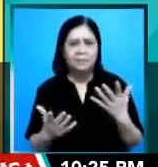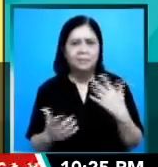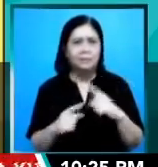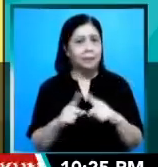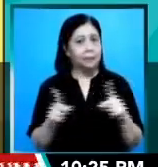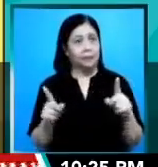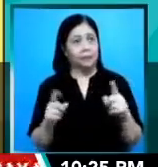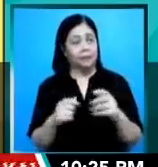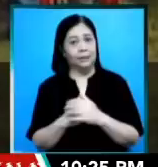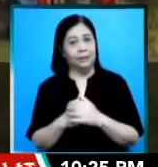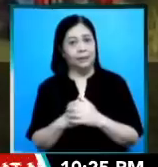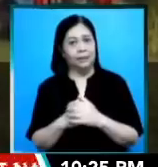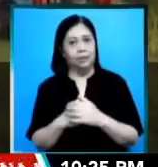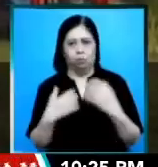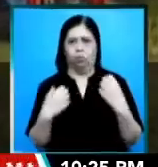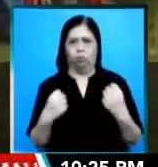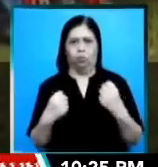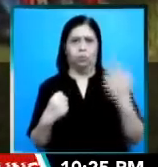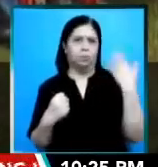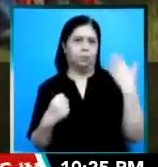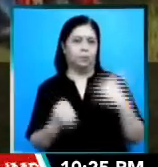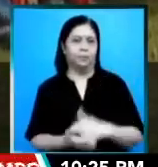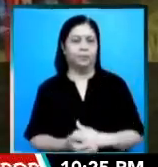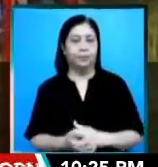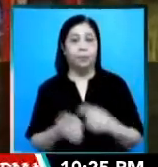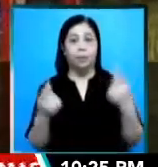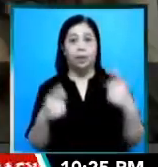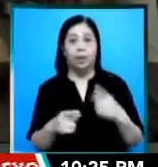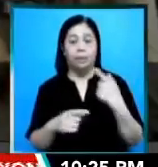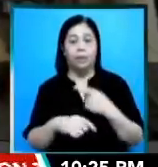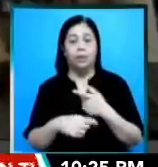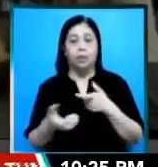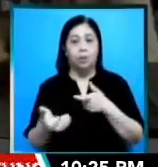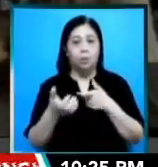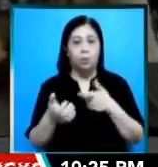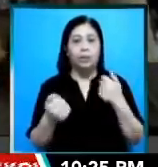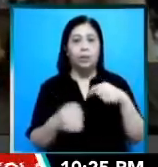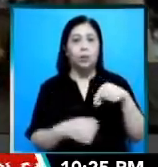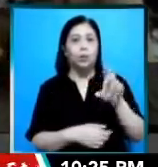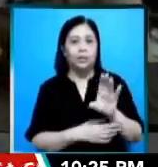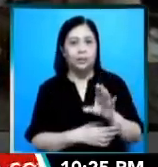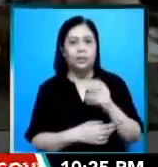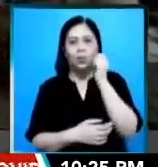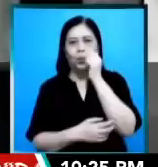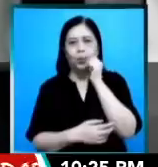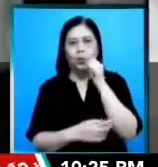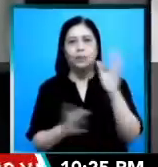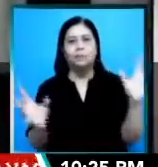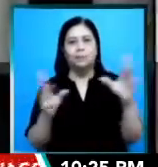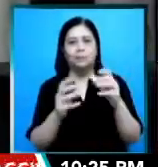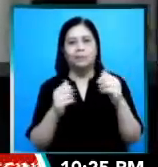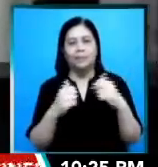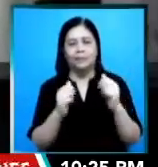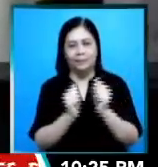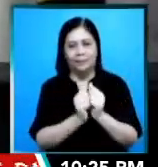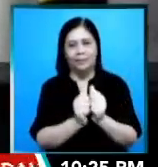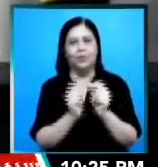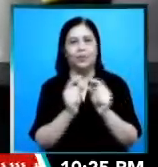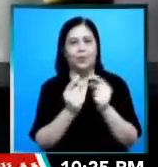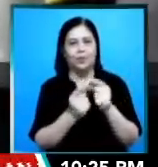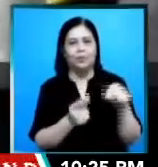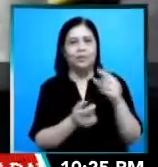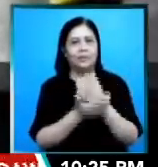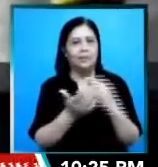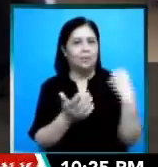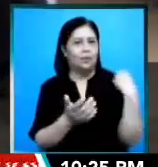Medyo malakas-lakas pa siya. Ginanap yan sa firing range sa Quezon City kung saan madalas magkita ang grupong kinabibilangan ng ilang opisyal ng